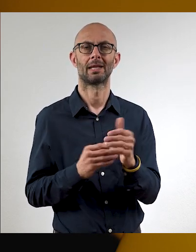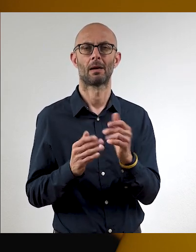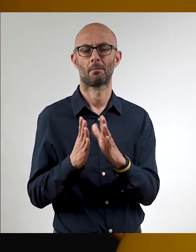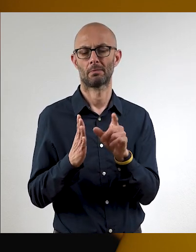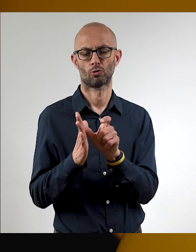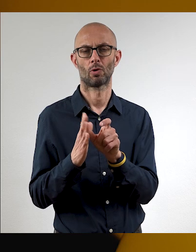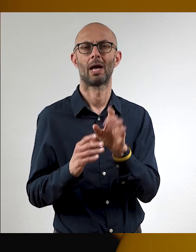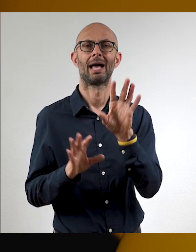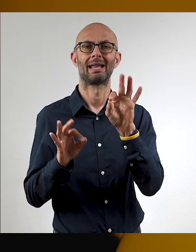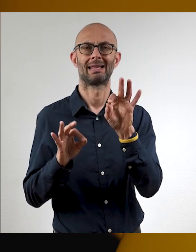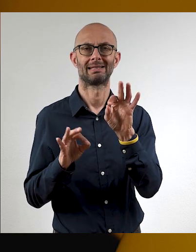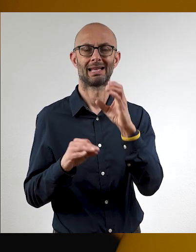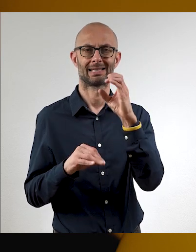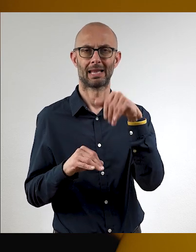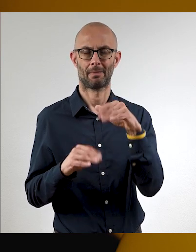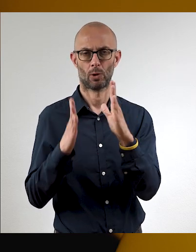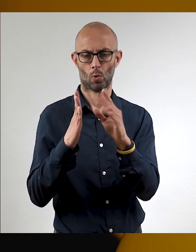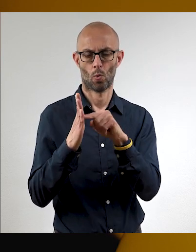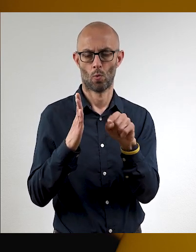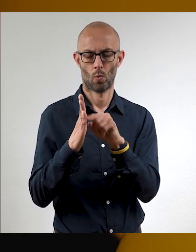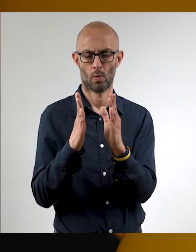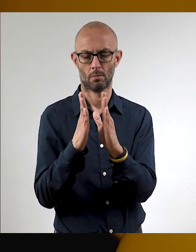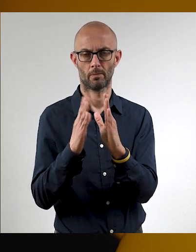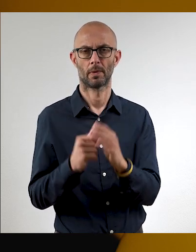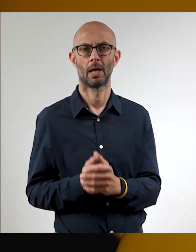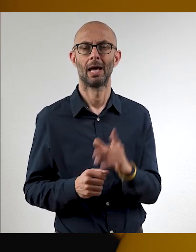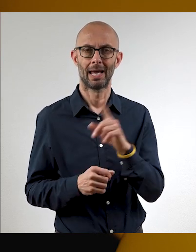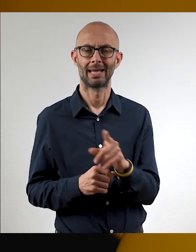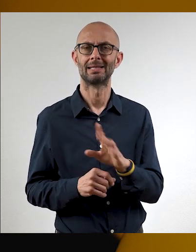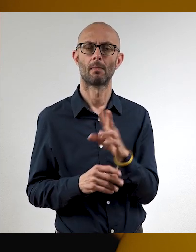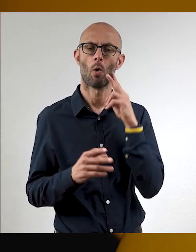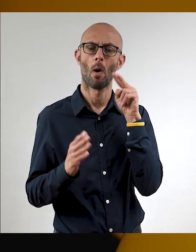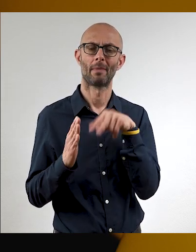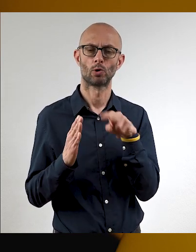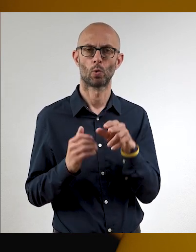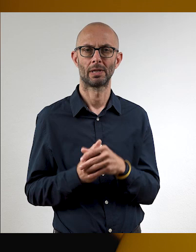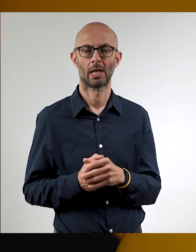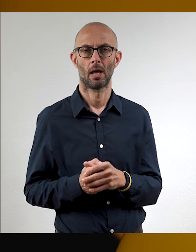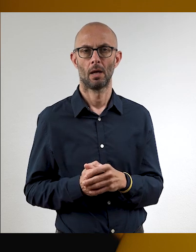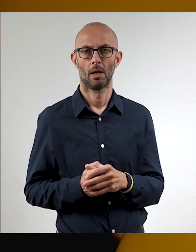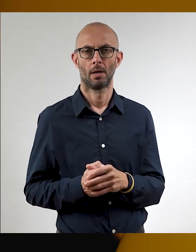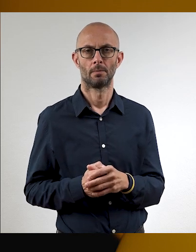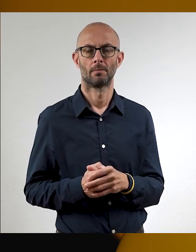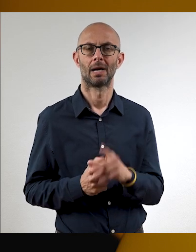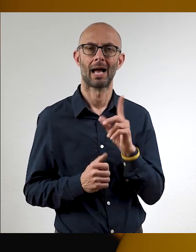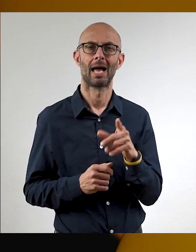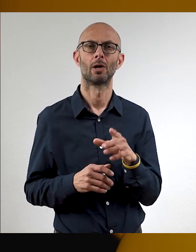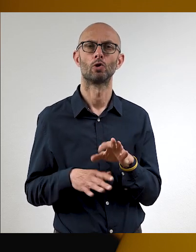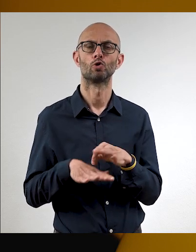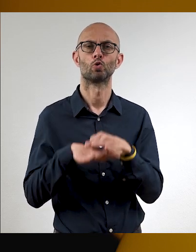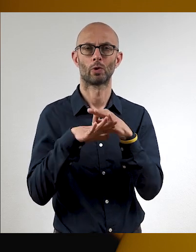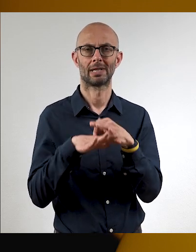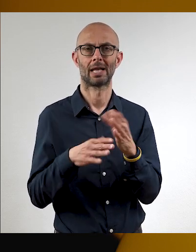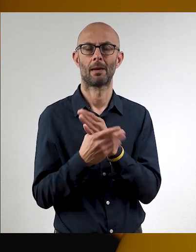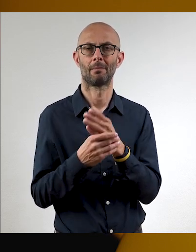narazen približno 10 cm. In samo opazujte, kaj zaznate